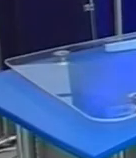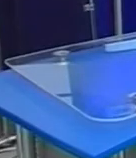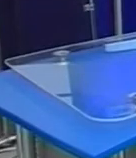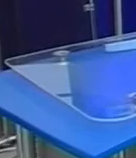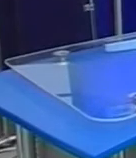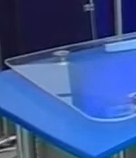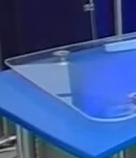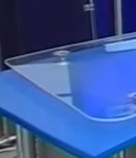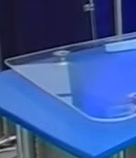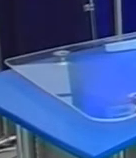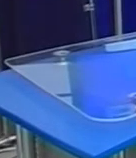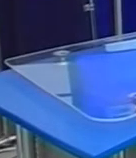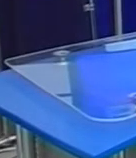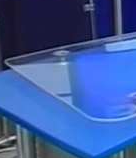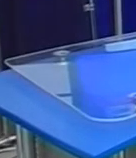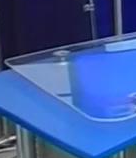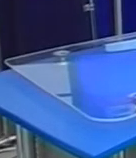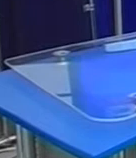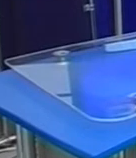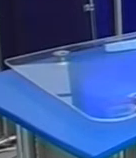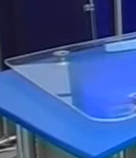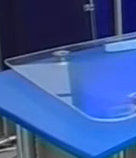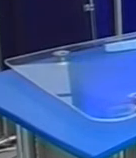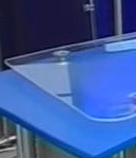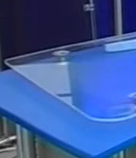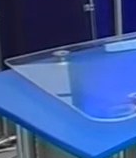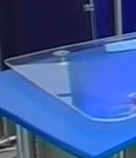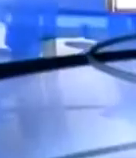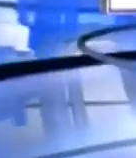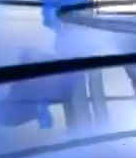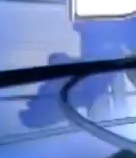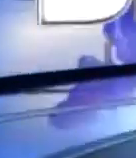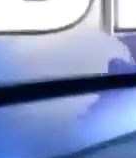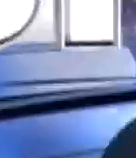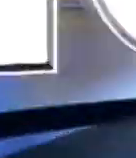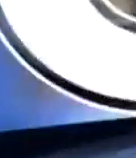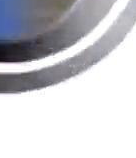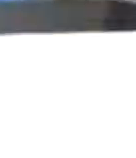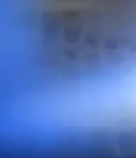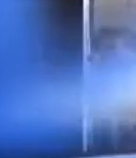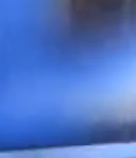Вітання усім, хто зараз з нами. Ви дивитесь Вісті ТТБ. Спочатку коротко про головні події.